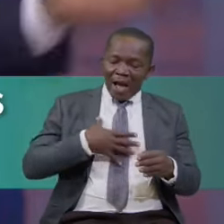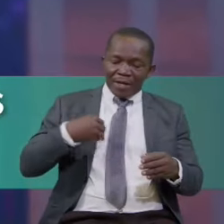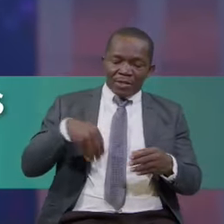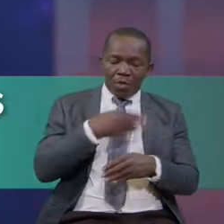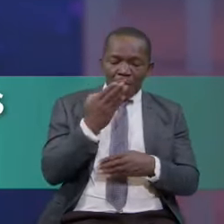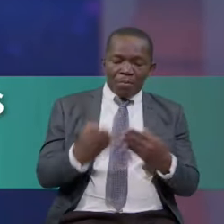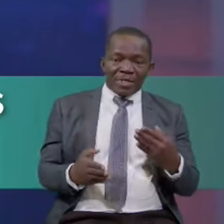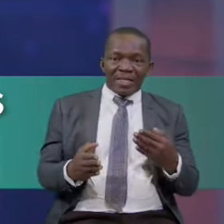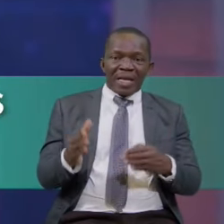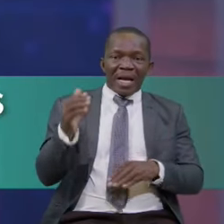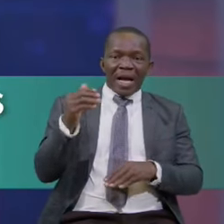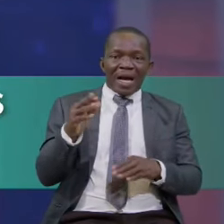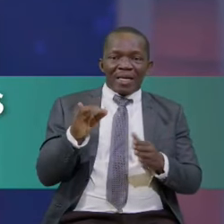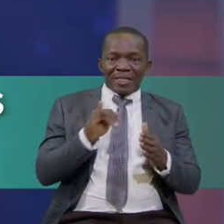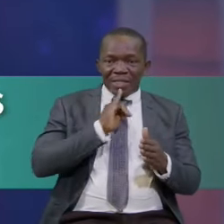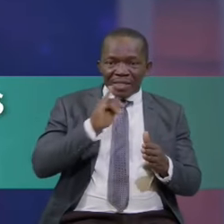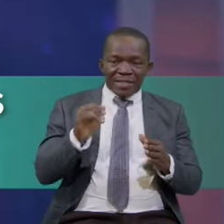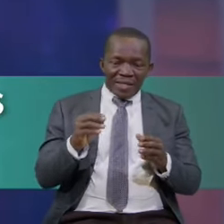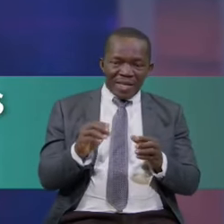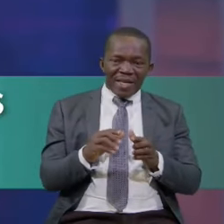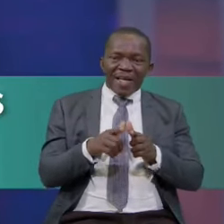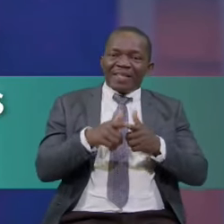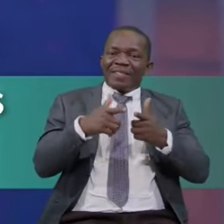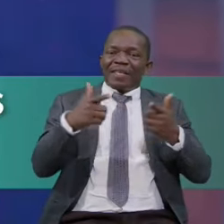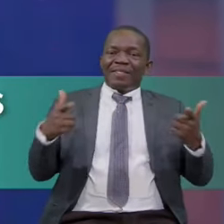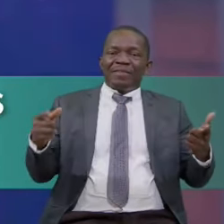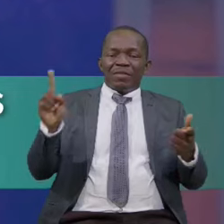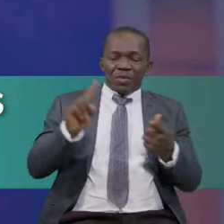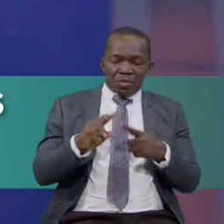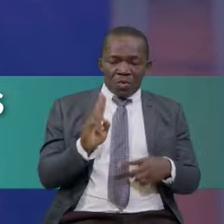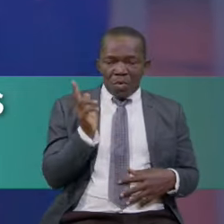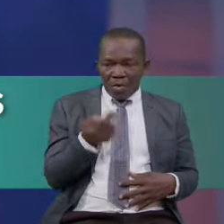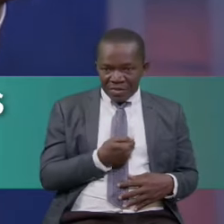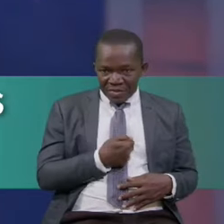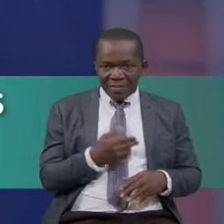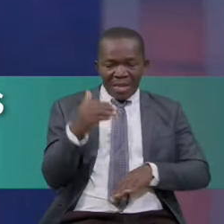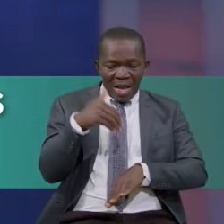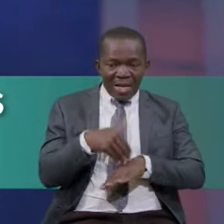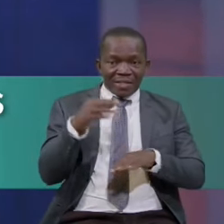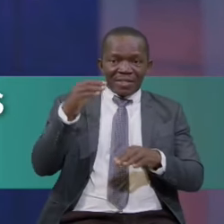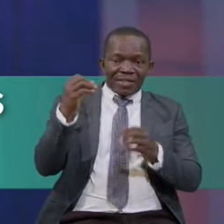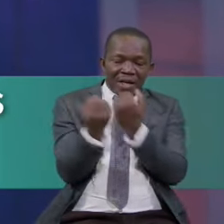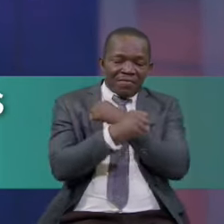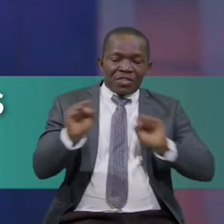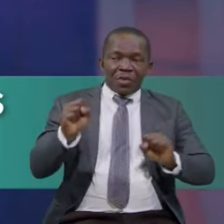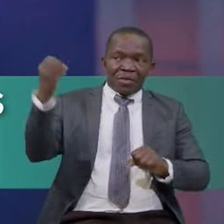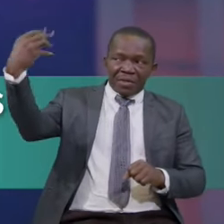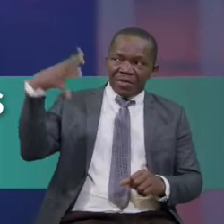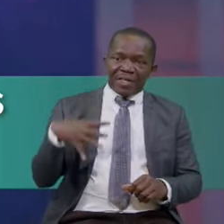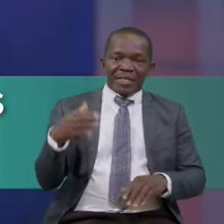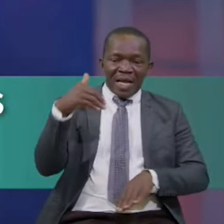et extensif qui nous est donné au salut la grâce et la sanctification